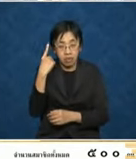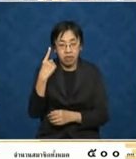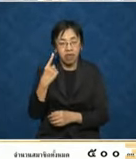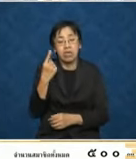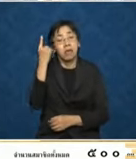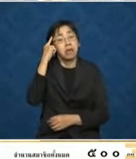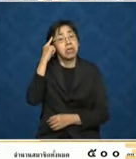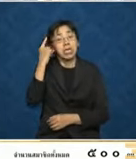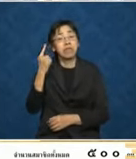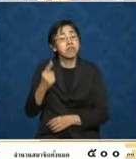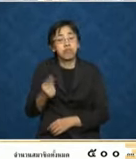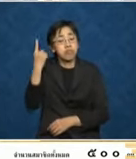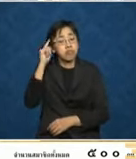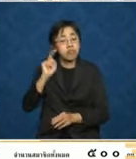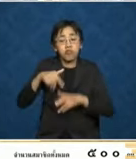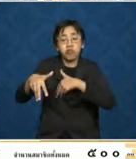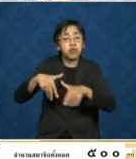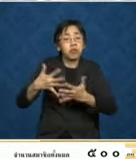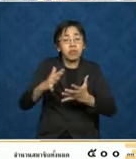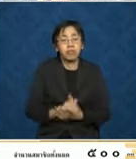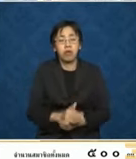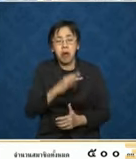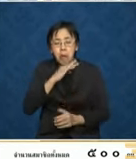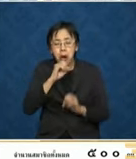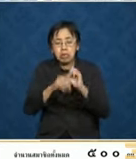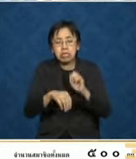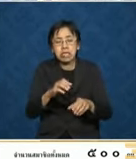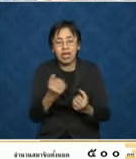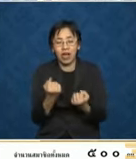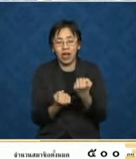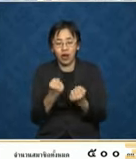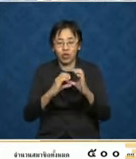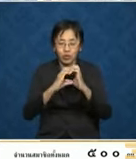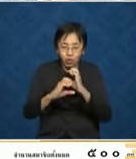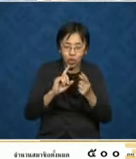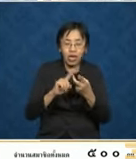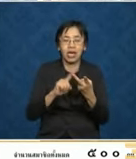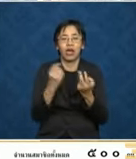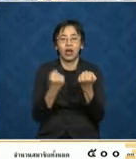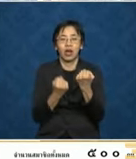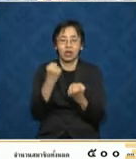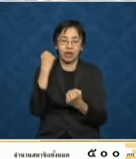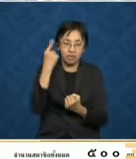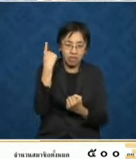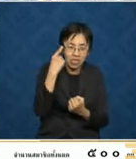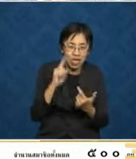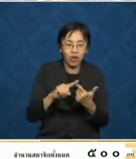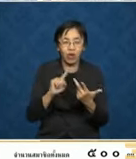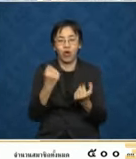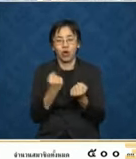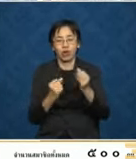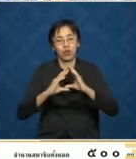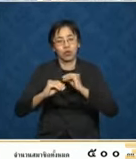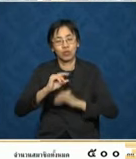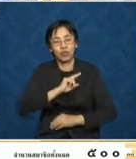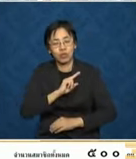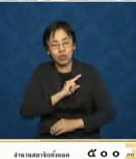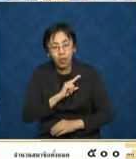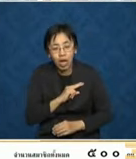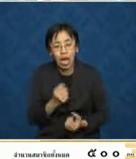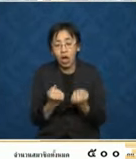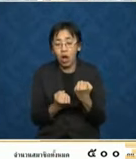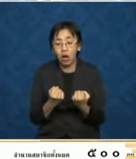ไม่คิดถึงส่วนรวมครับนำขยะที่อยู่บนรถทัวร์บ้างรถนำเที่ยวบ้างหรือรถส่วนตัวบ้างทิ้งลงที่